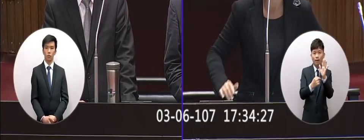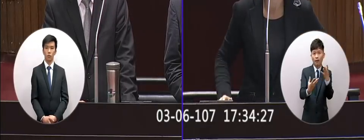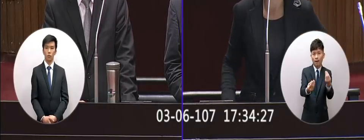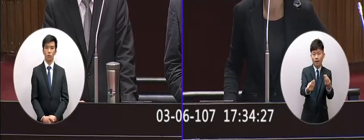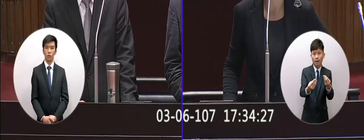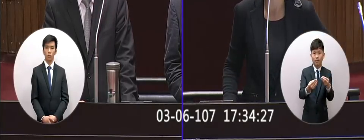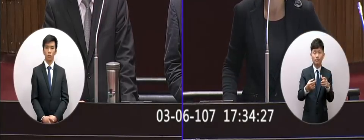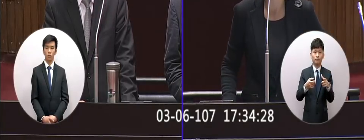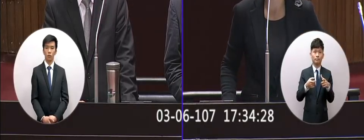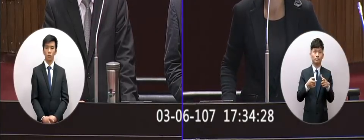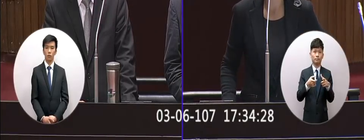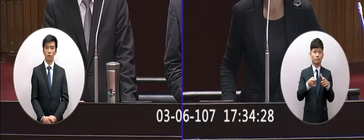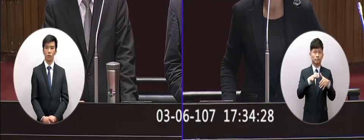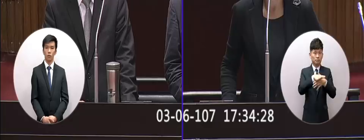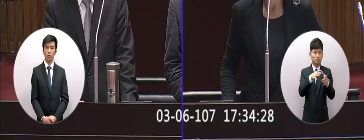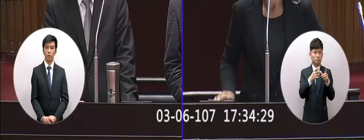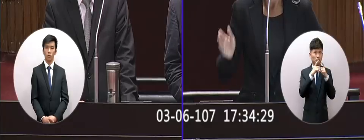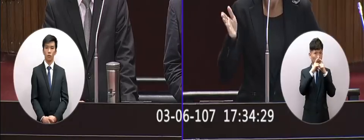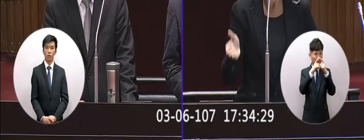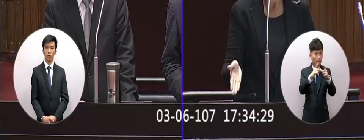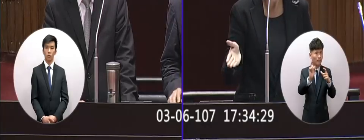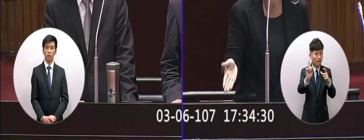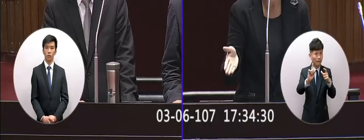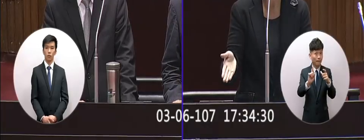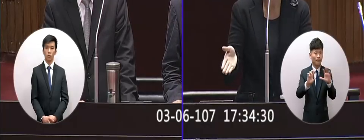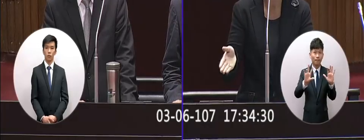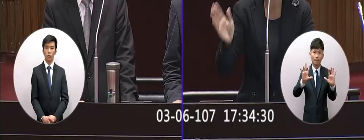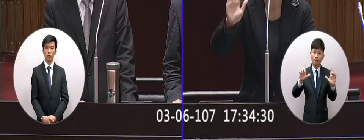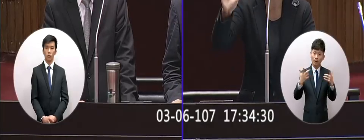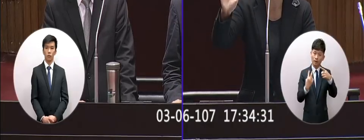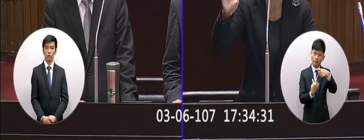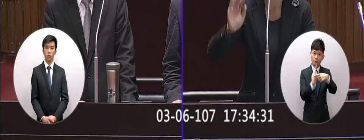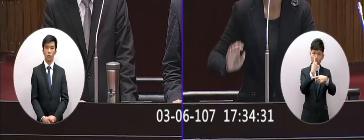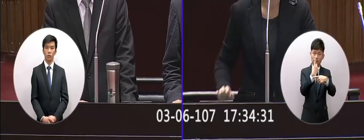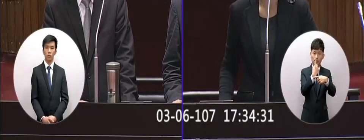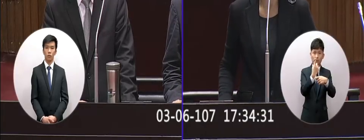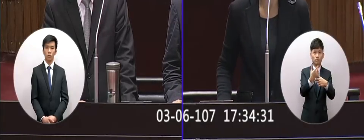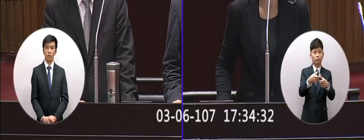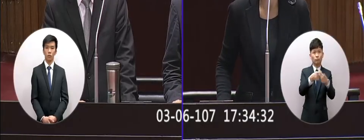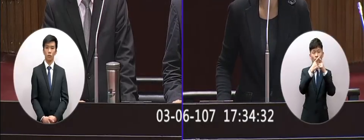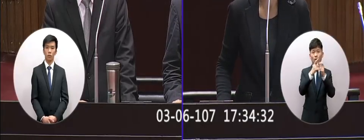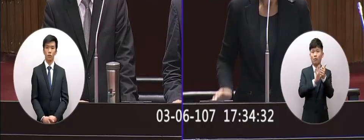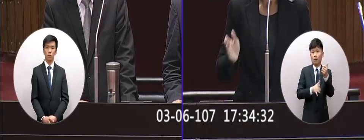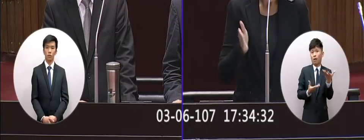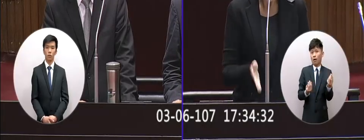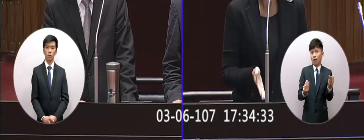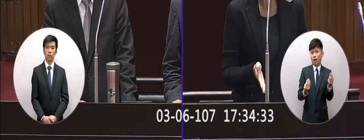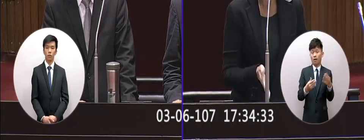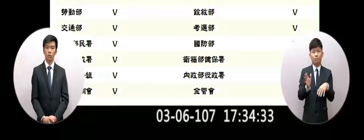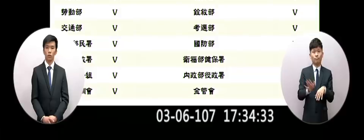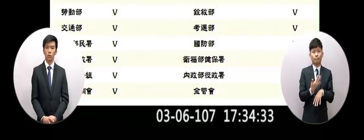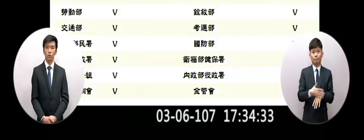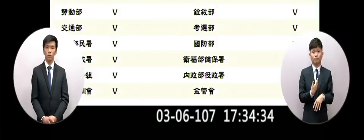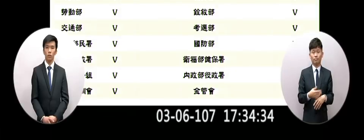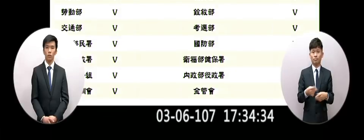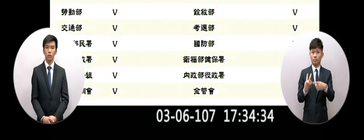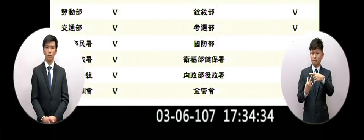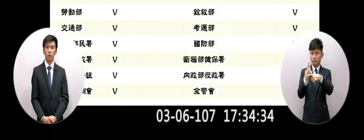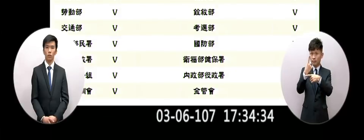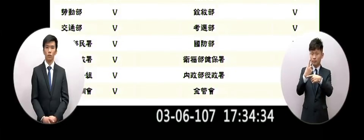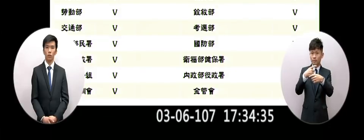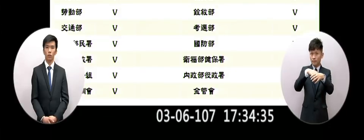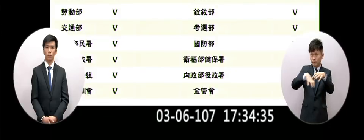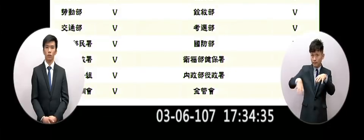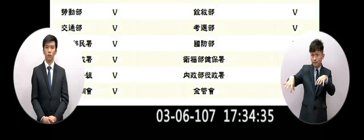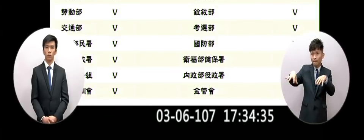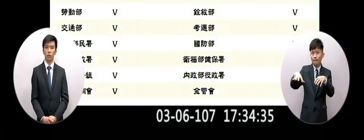们的机关是这样回答，有一半以上的机关说没有影响，另外有一半以上的机关，因